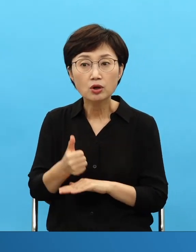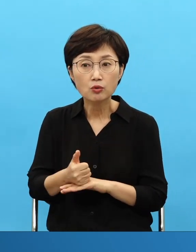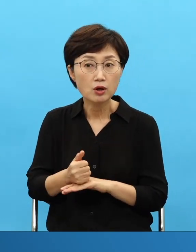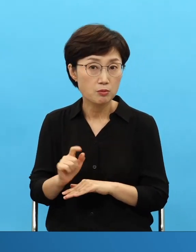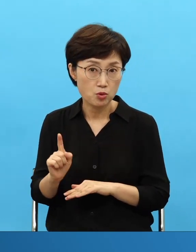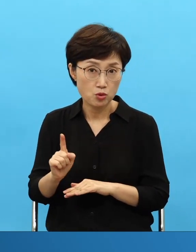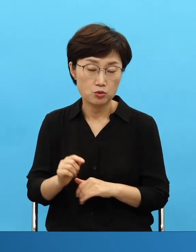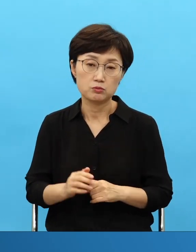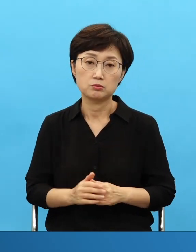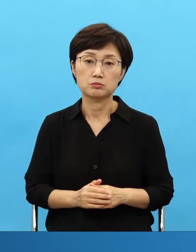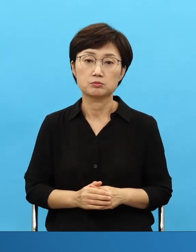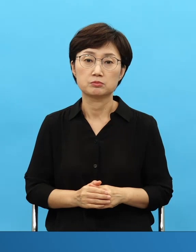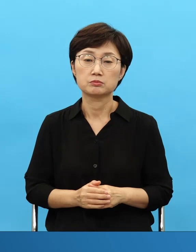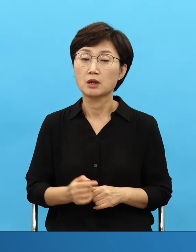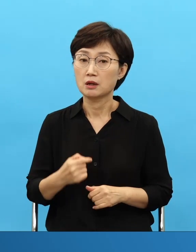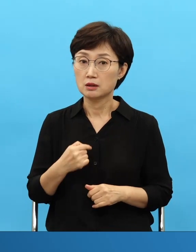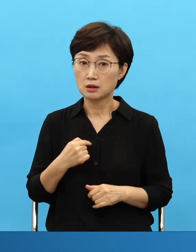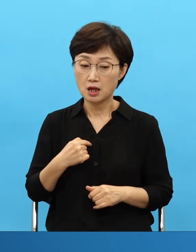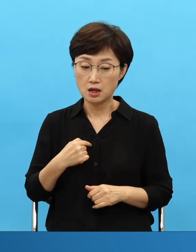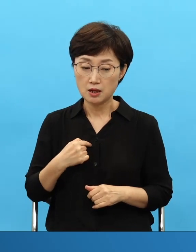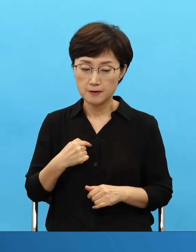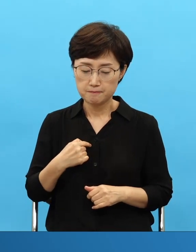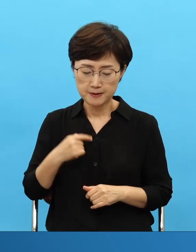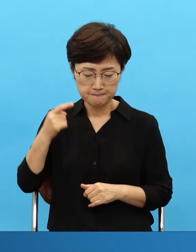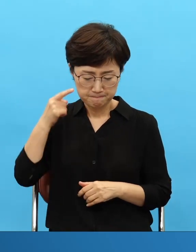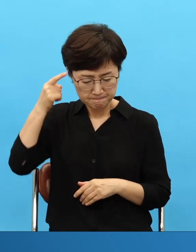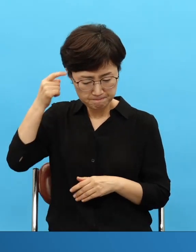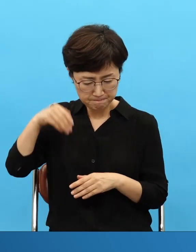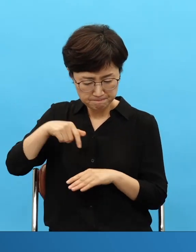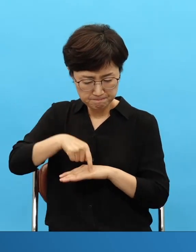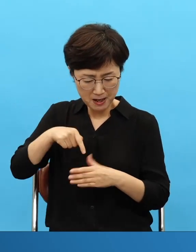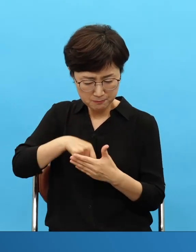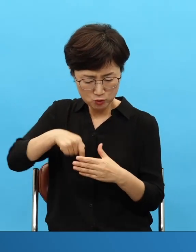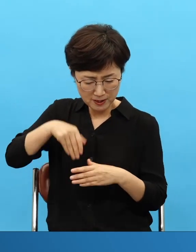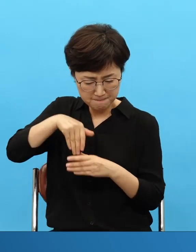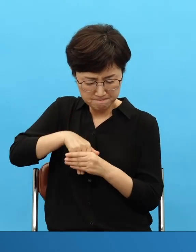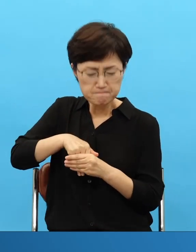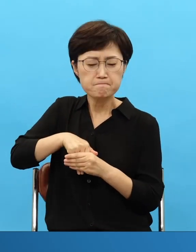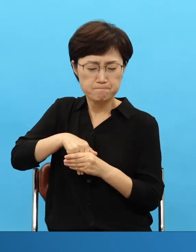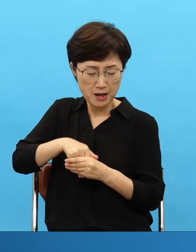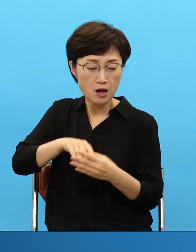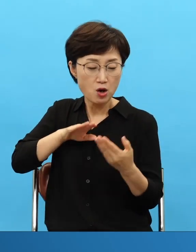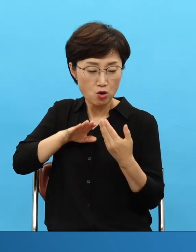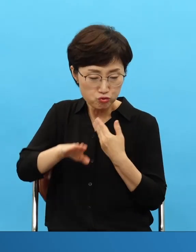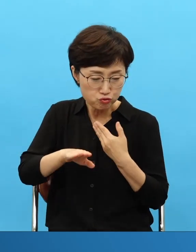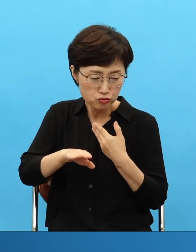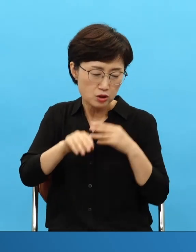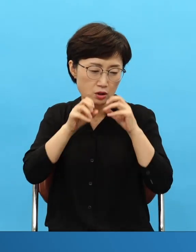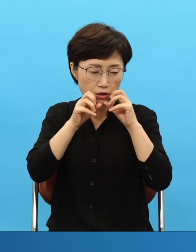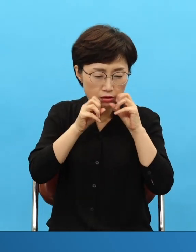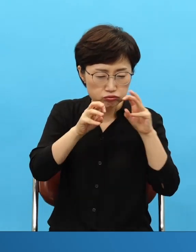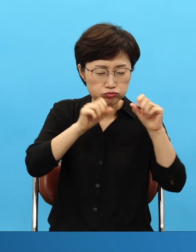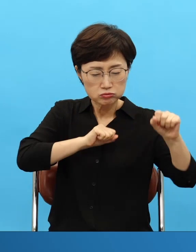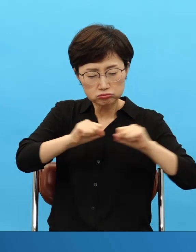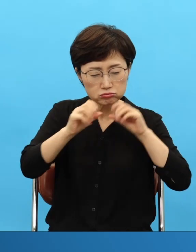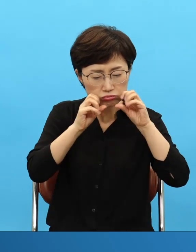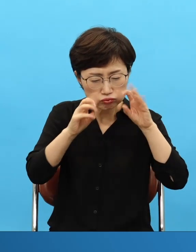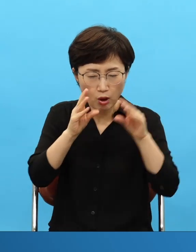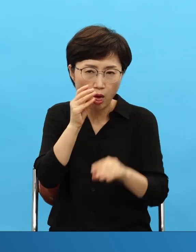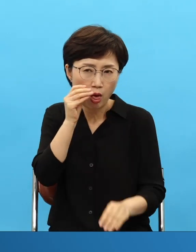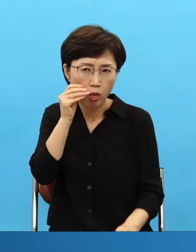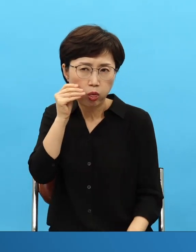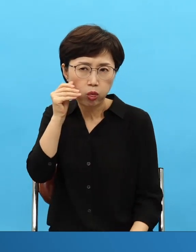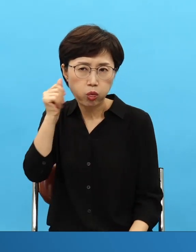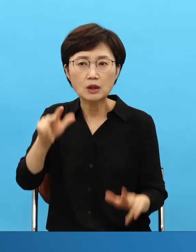저는 전도 운동이 가는 곳마다 일어났어요. And astoundingly, wherever I went after making that resolution in my heart, the evangelism